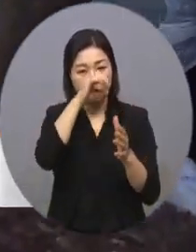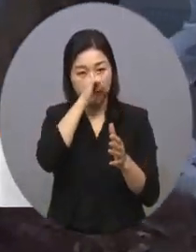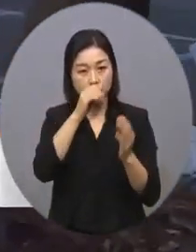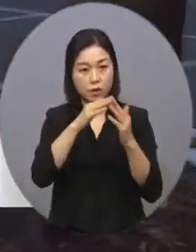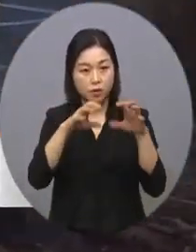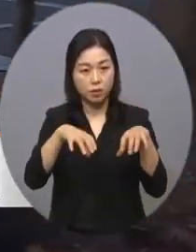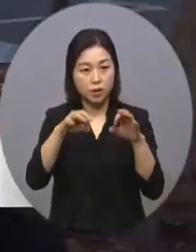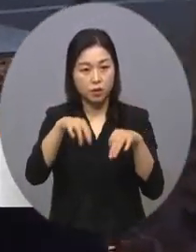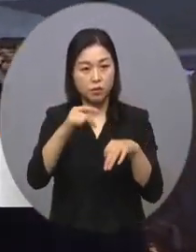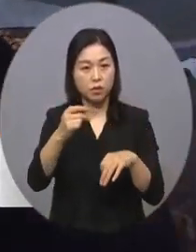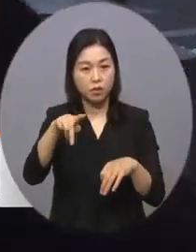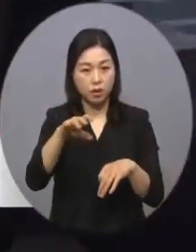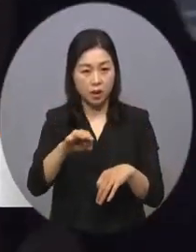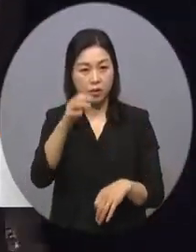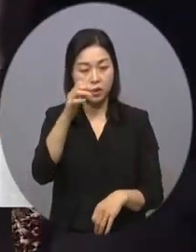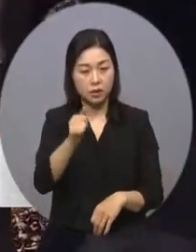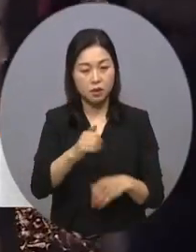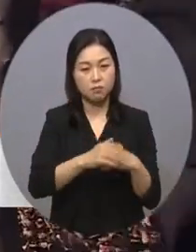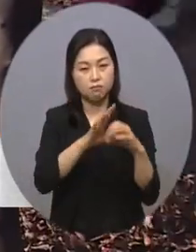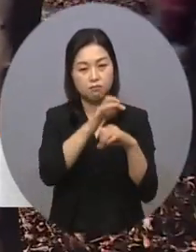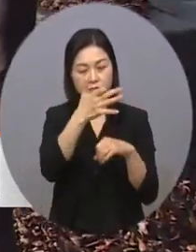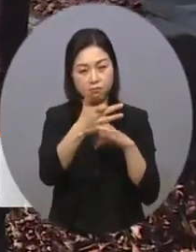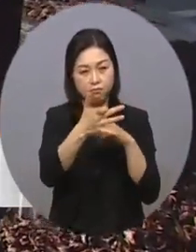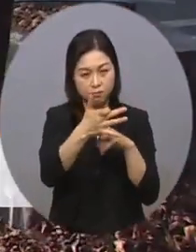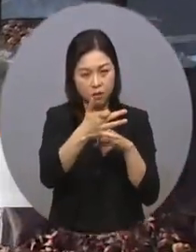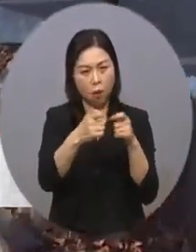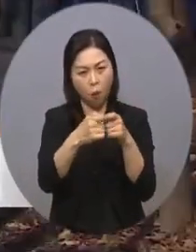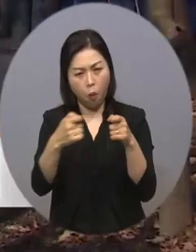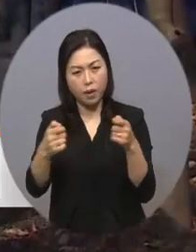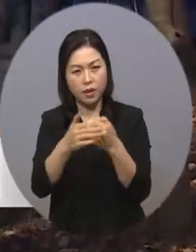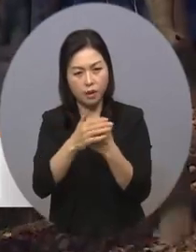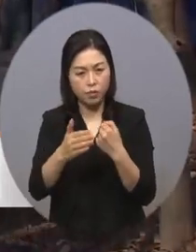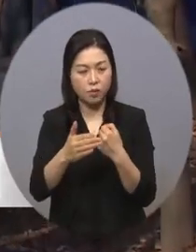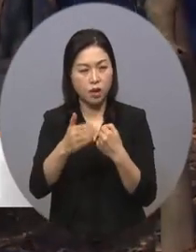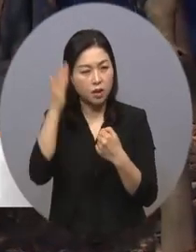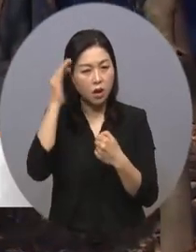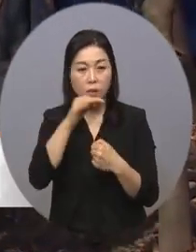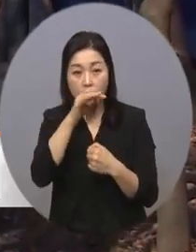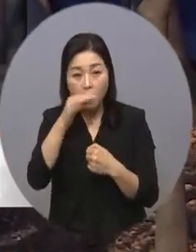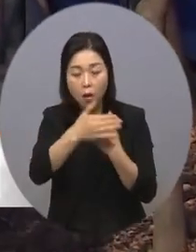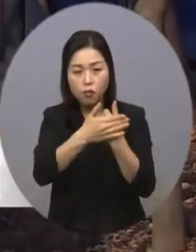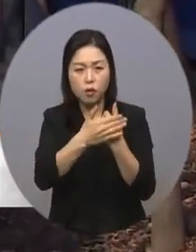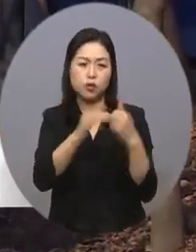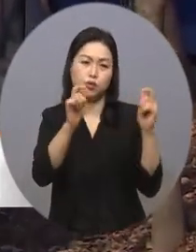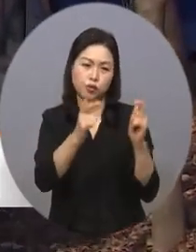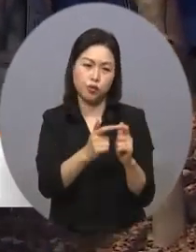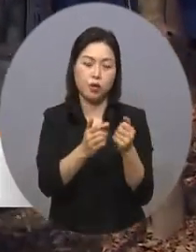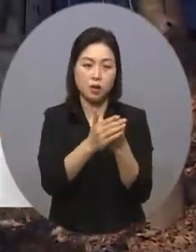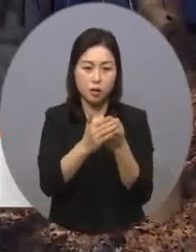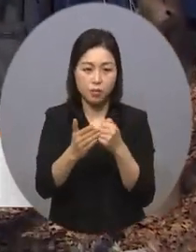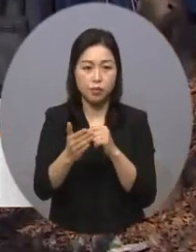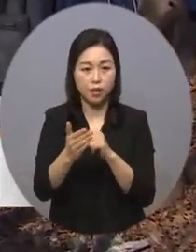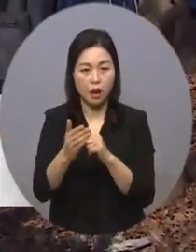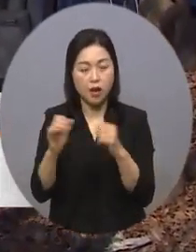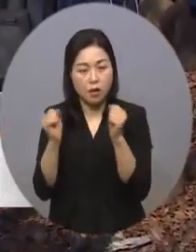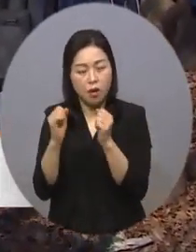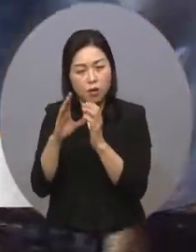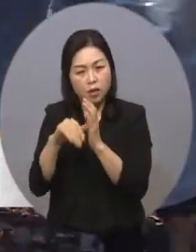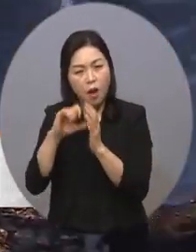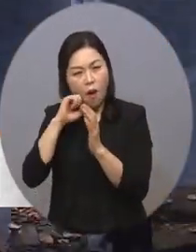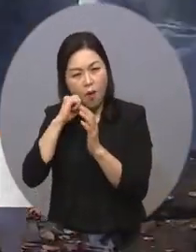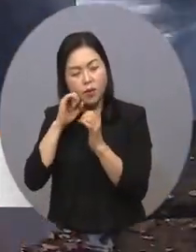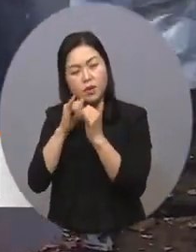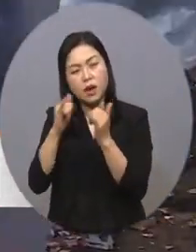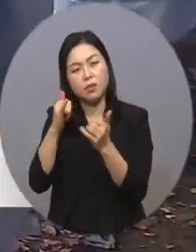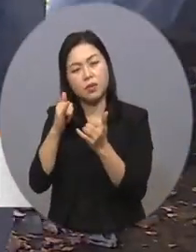김소당 회장은 코로나19 장기화로 연탄 후원 등이 줄어들어 겨울철 소외계층의 경제적 어려움이 가중되고